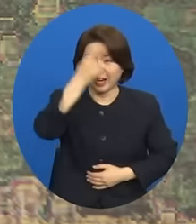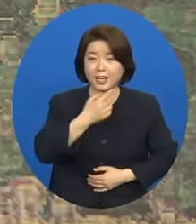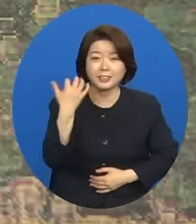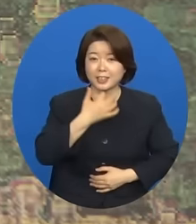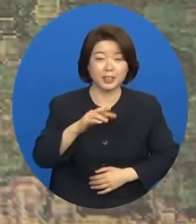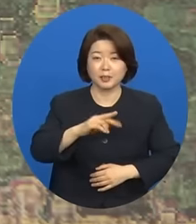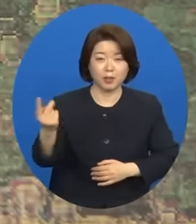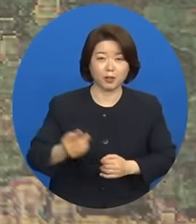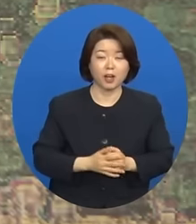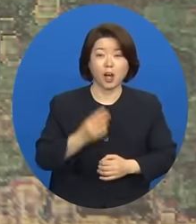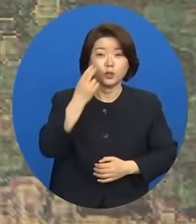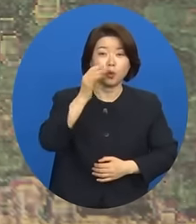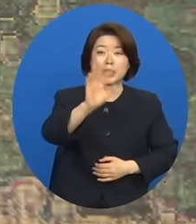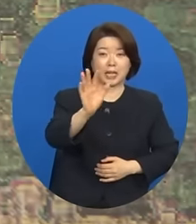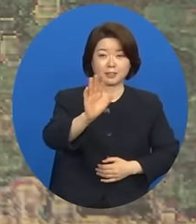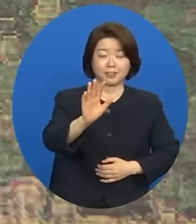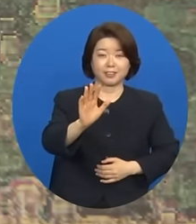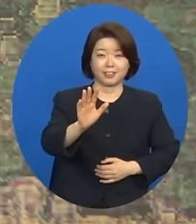여러분, 이게 농담이 아니고요.